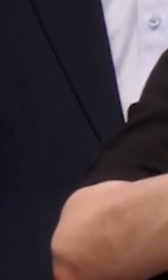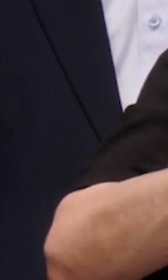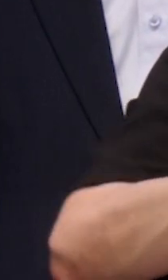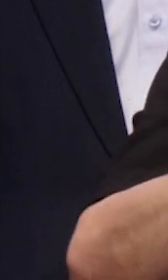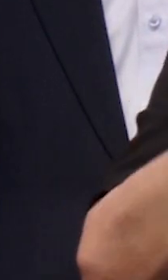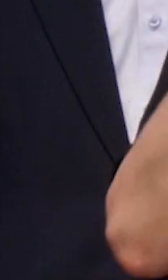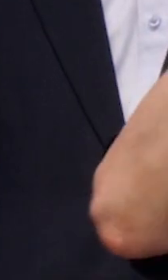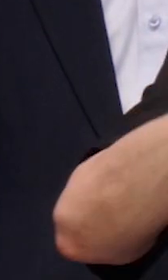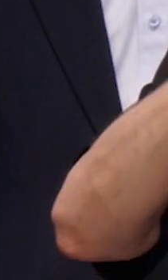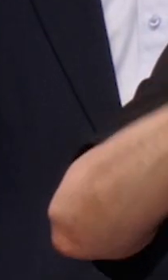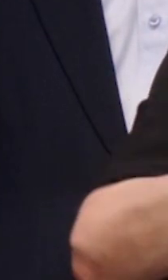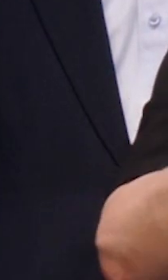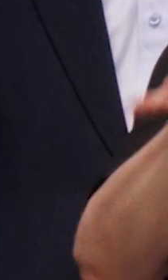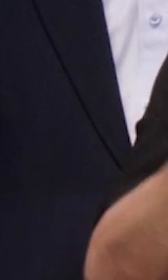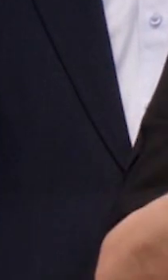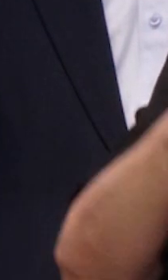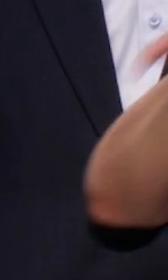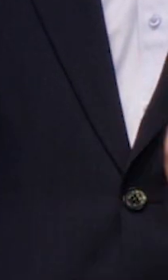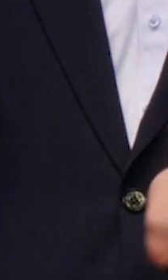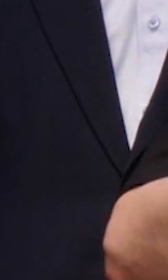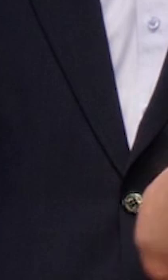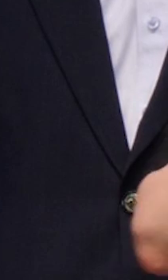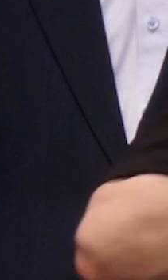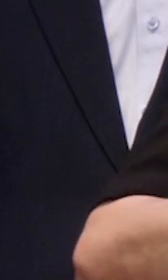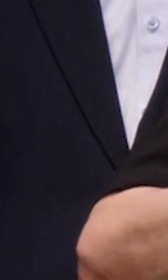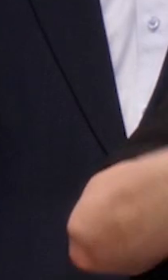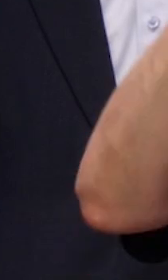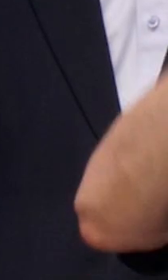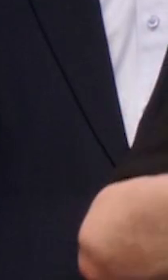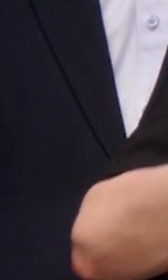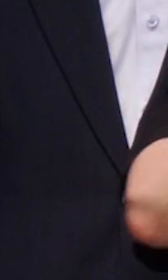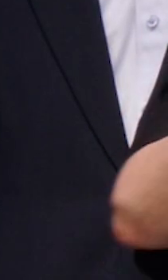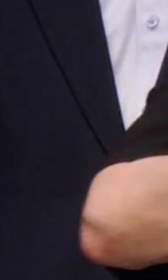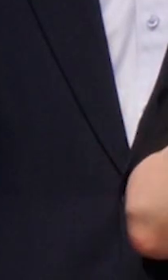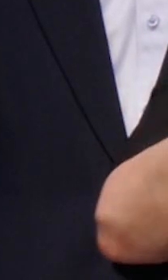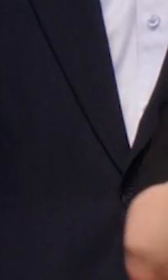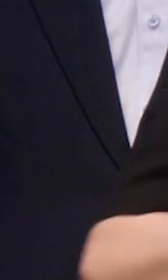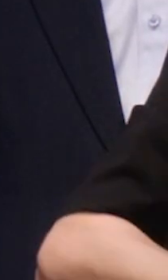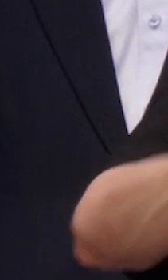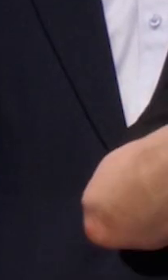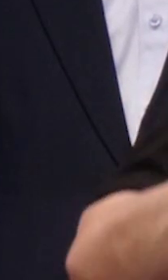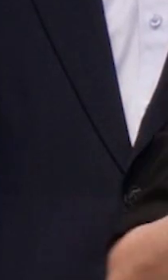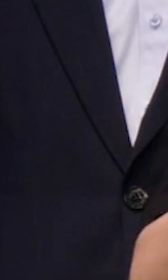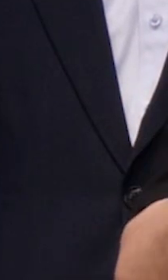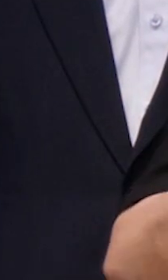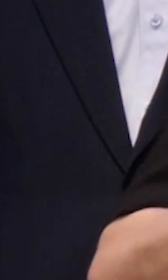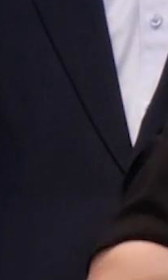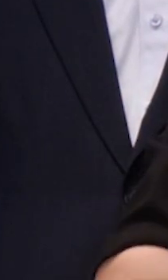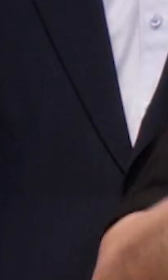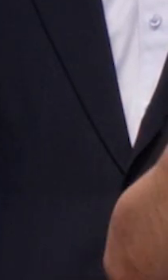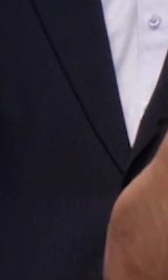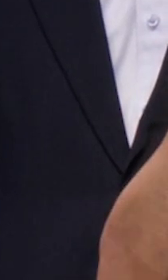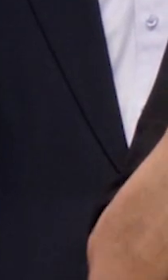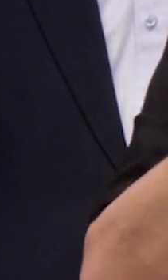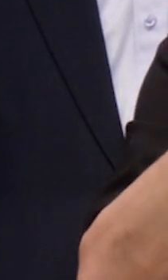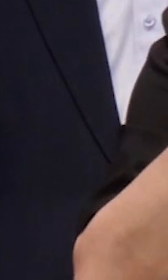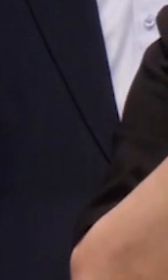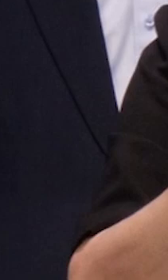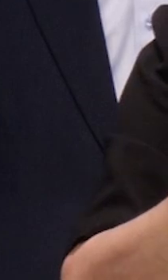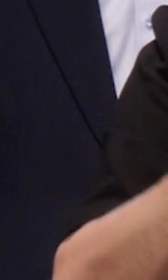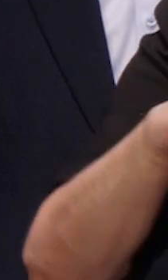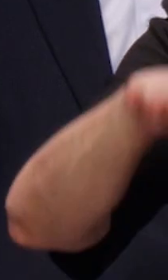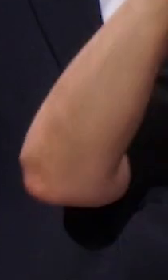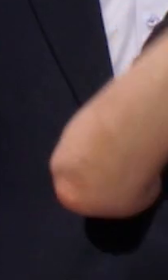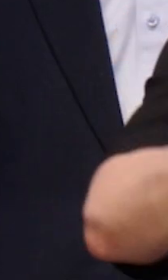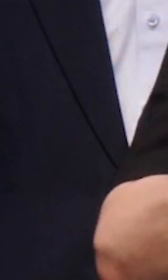바다입니다. 그 나라들은 우리보다 훨씬 오래된 원자력 선진국입니다. 어느 나라보다 국민의 건강과 안전이